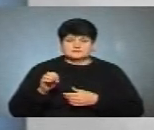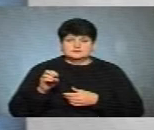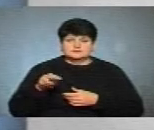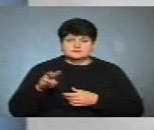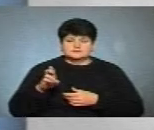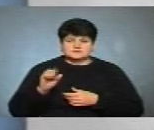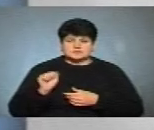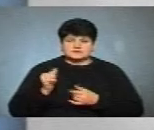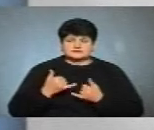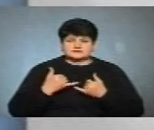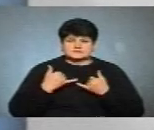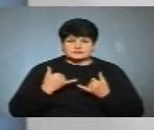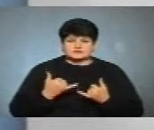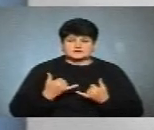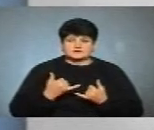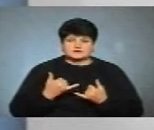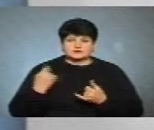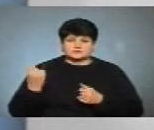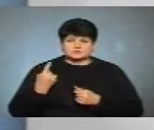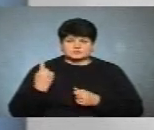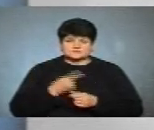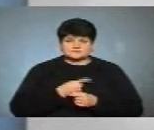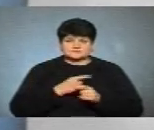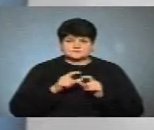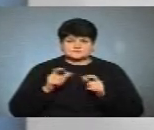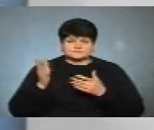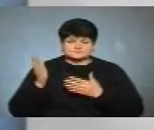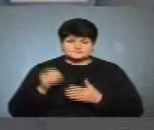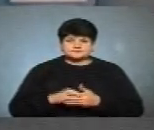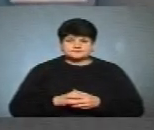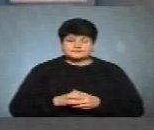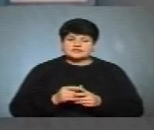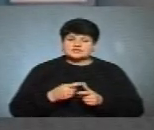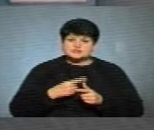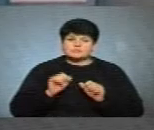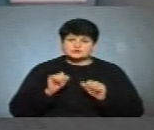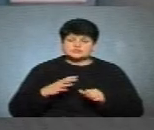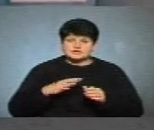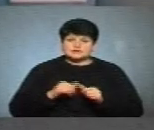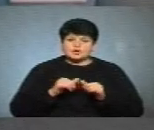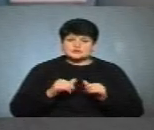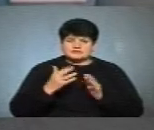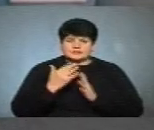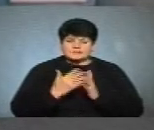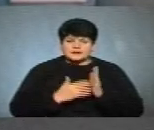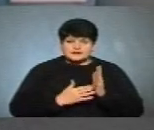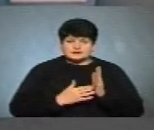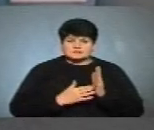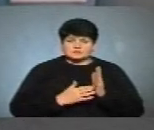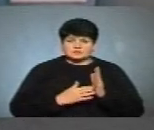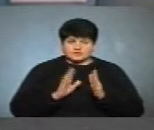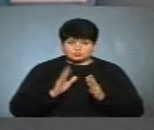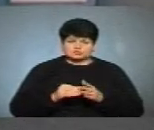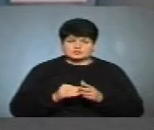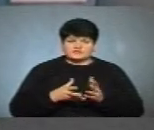для фтизіопульмонологічного центру. А чи можна очікувати розширення переліку препаратів, які буде фінансувати держава?